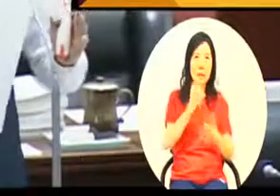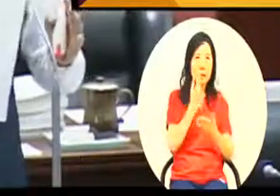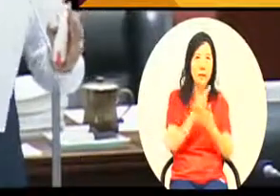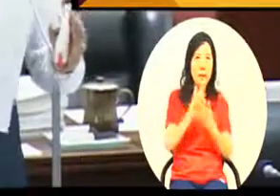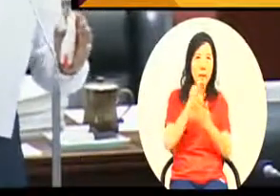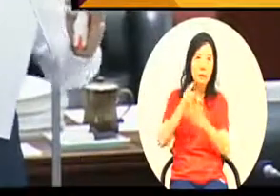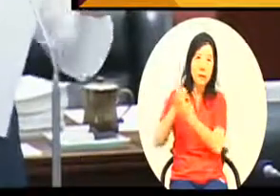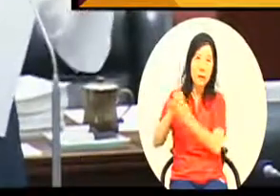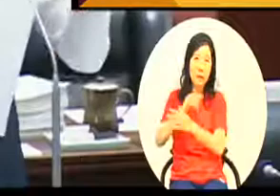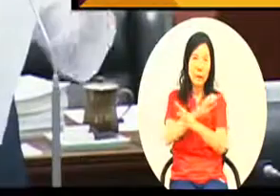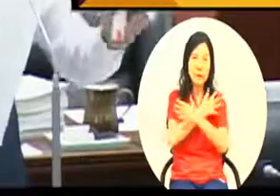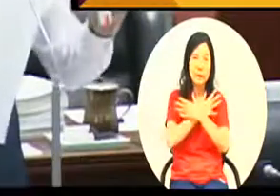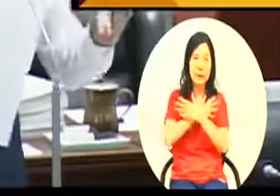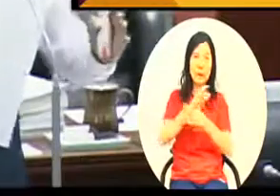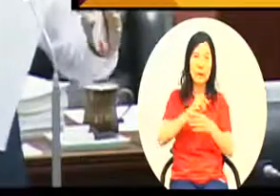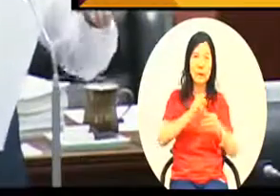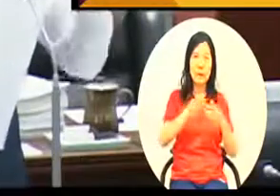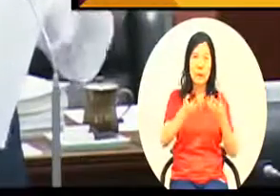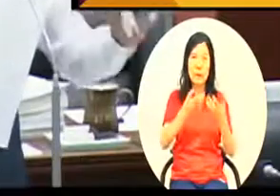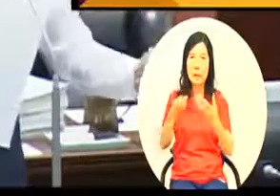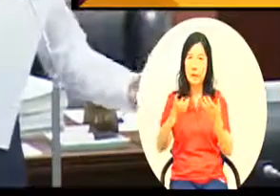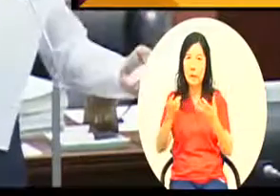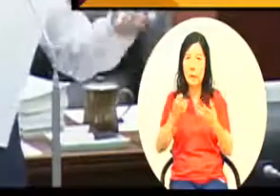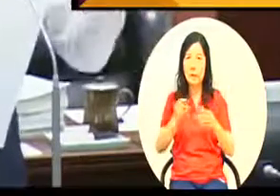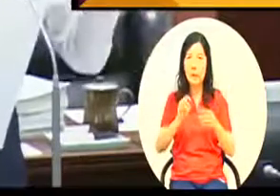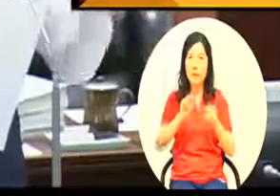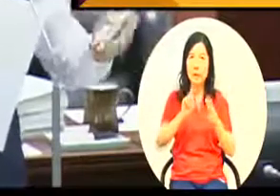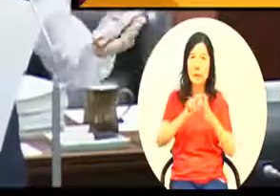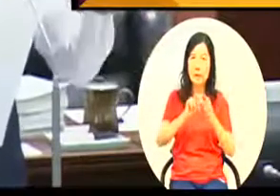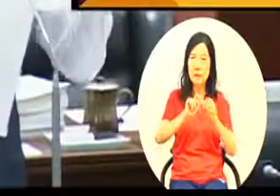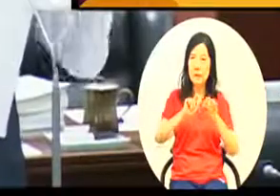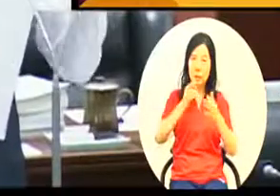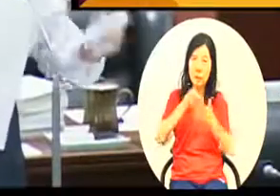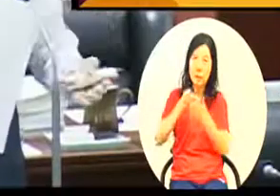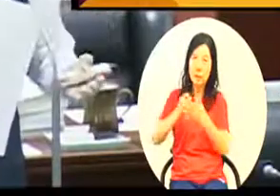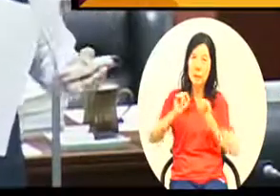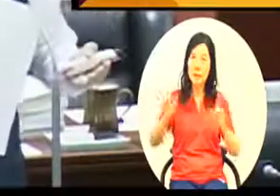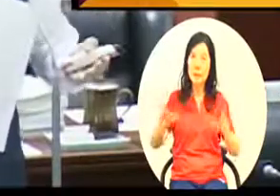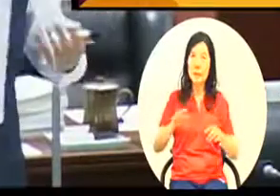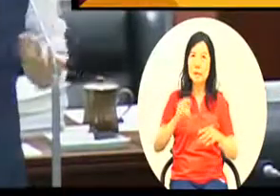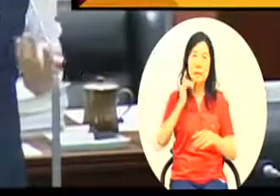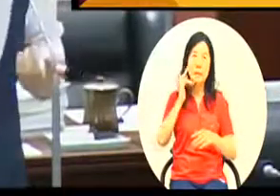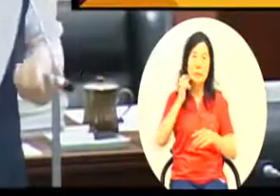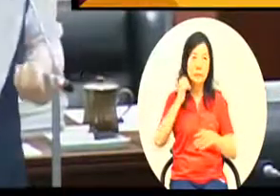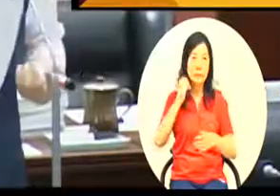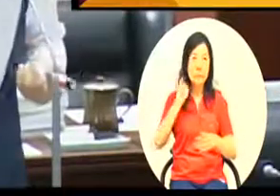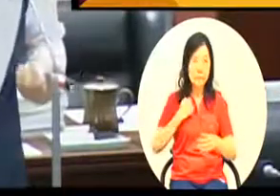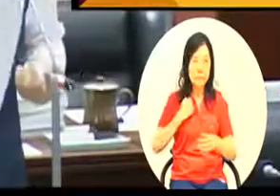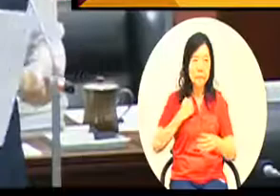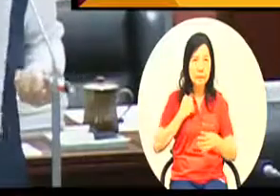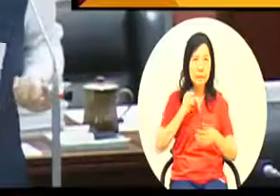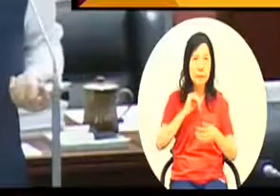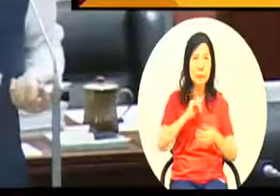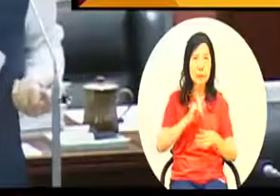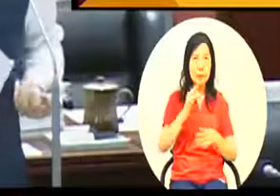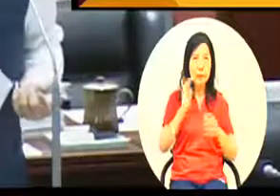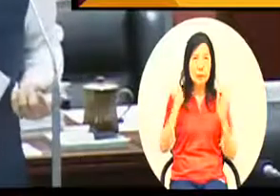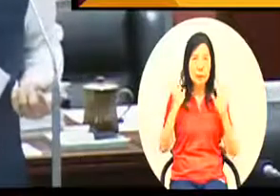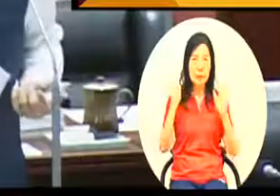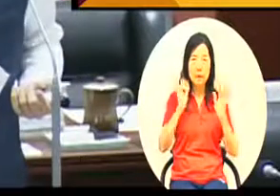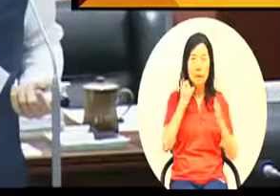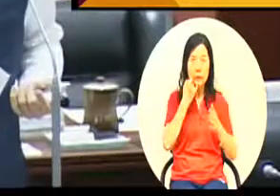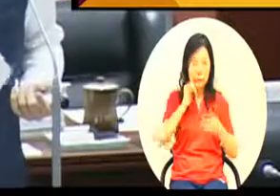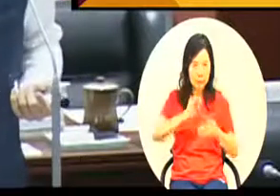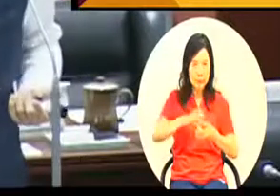区分不同时间，就是报到抽签那一天都进行，然后就只有让父母亲可以确定说我的小孩可以确定念这间幼稚